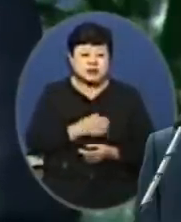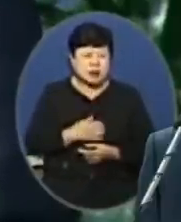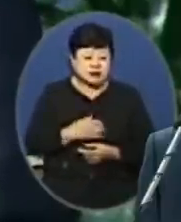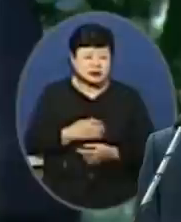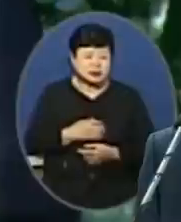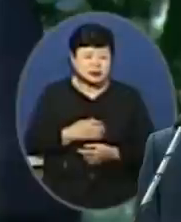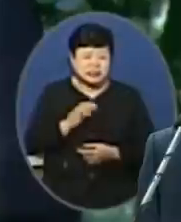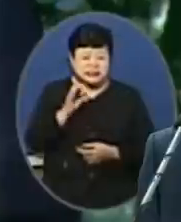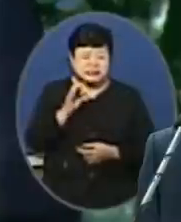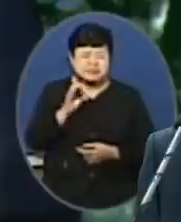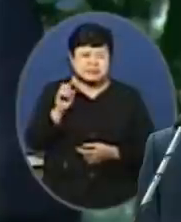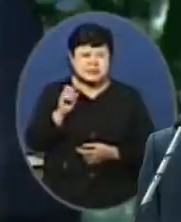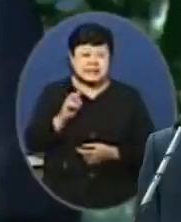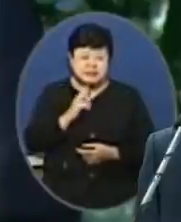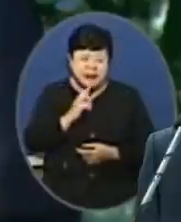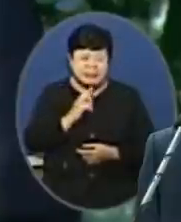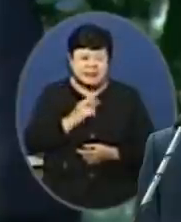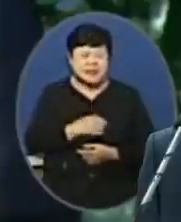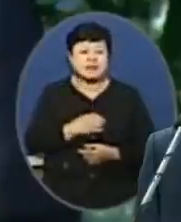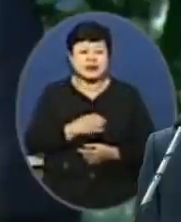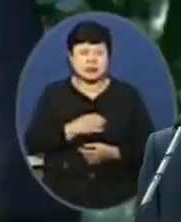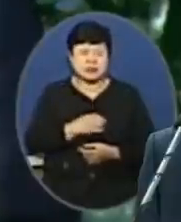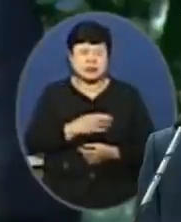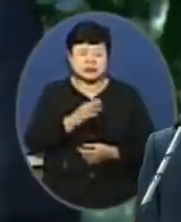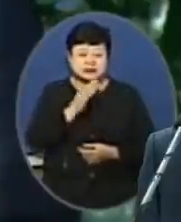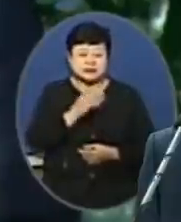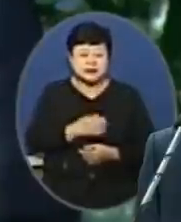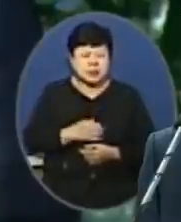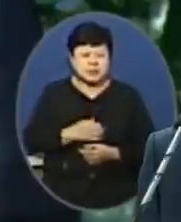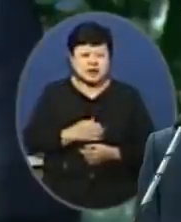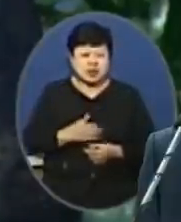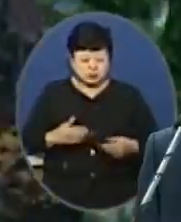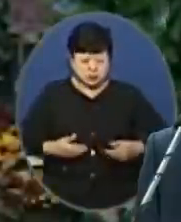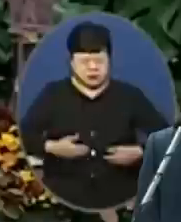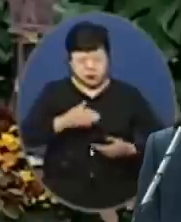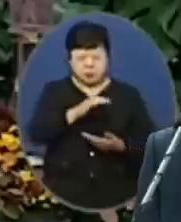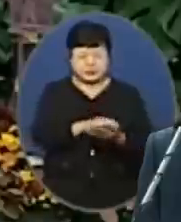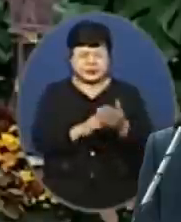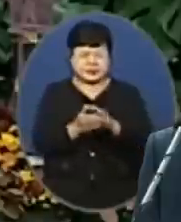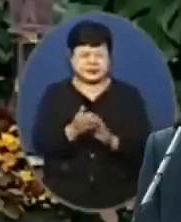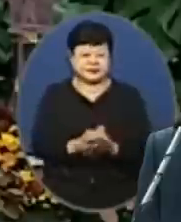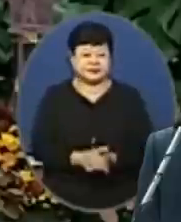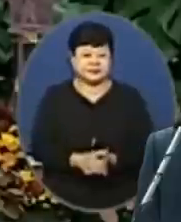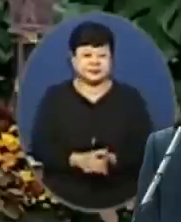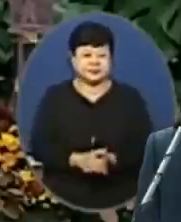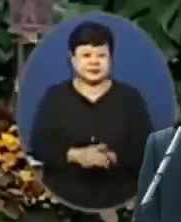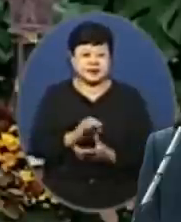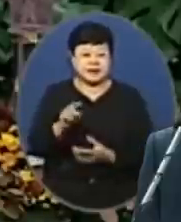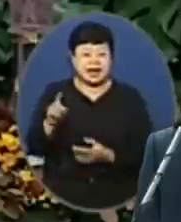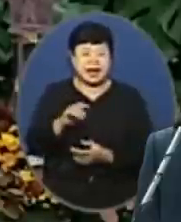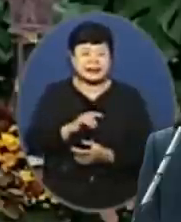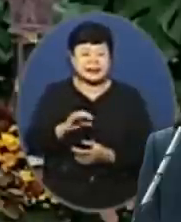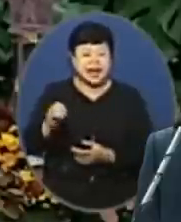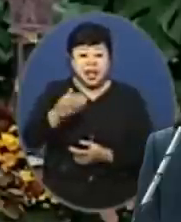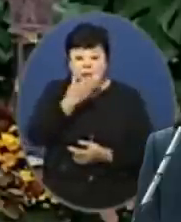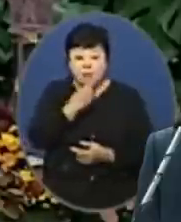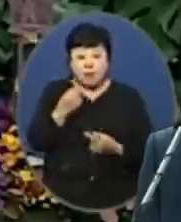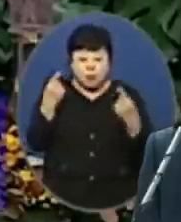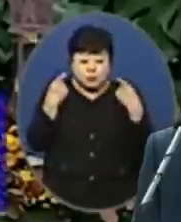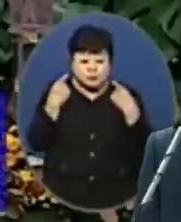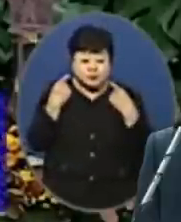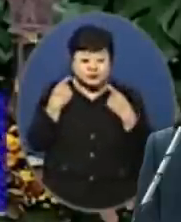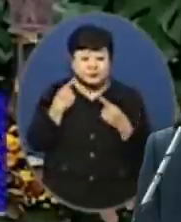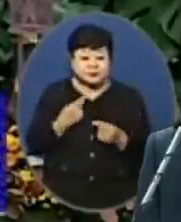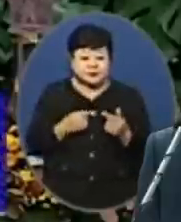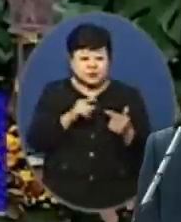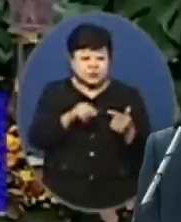것은 삶의 10%밖에 안 되니 사실은 염려할 것이 없다는 것입니다. 마태복음 6장 27절은 너희 중에